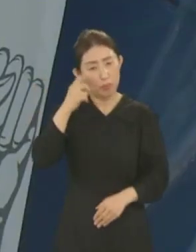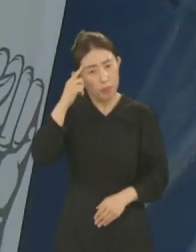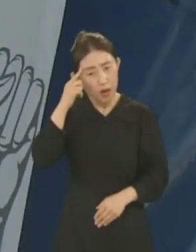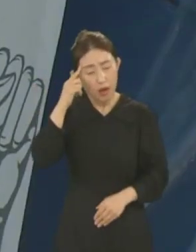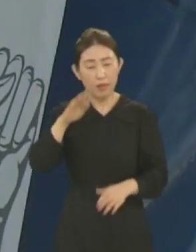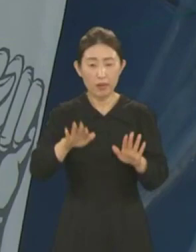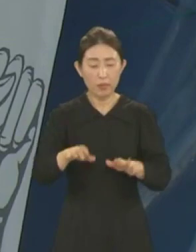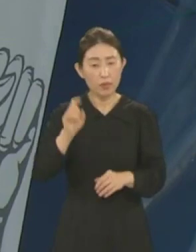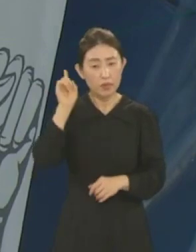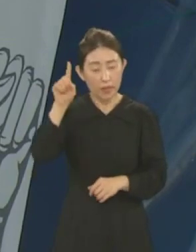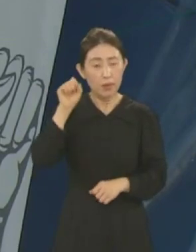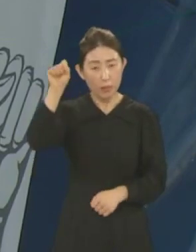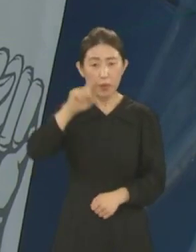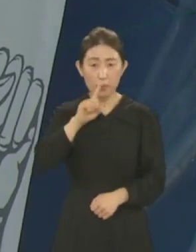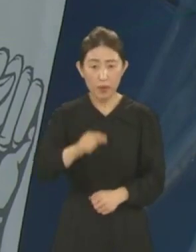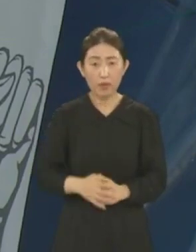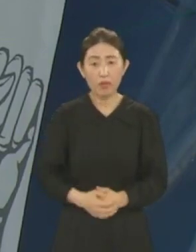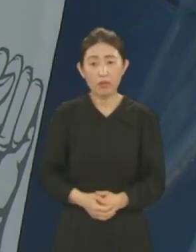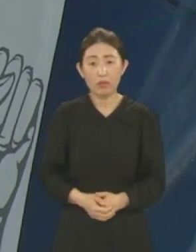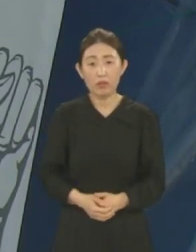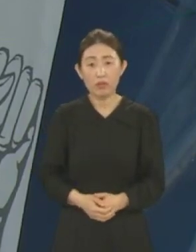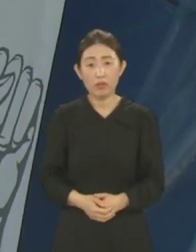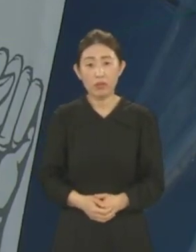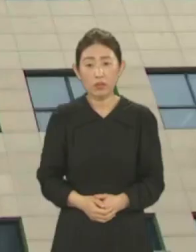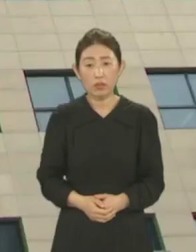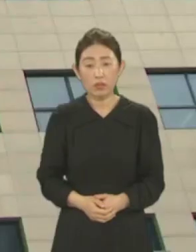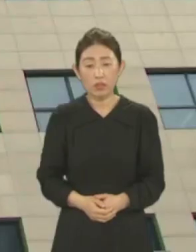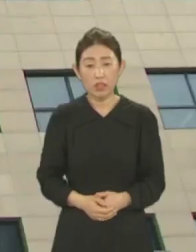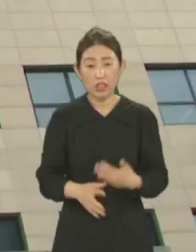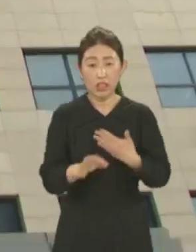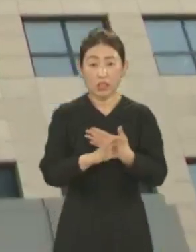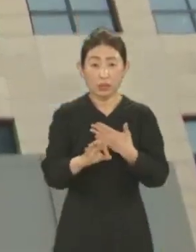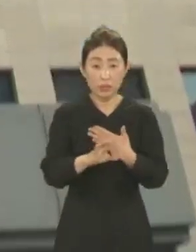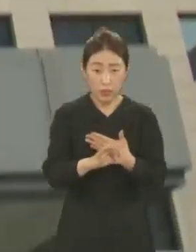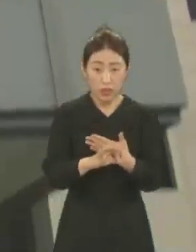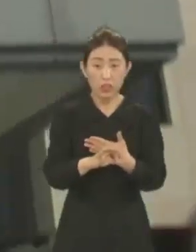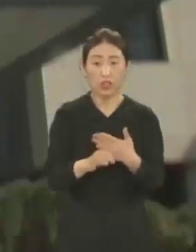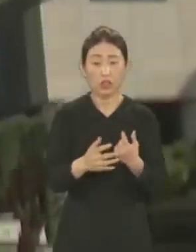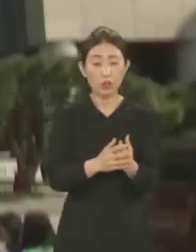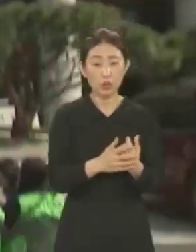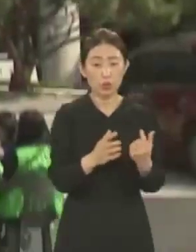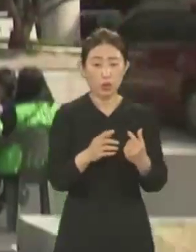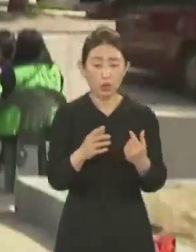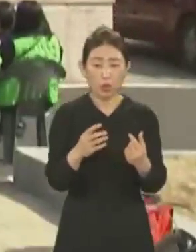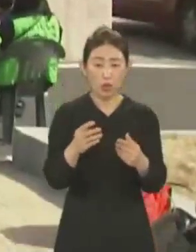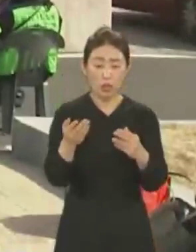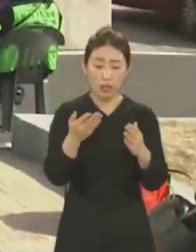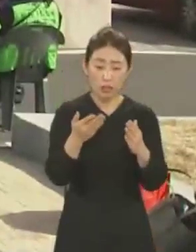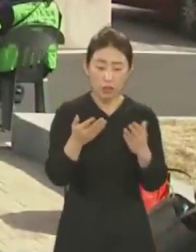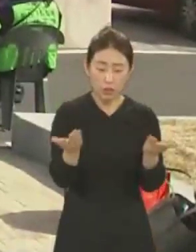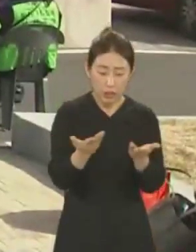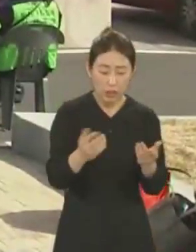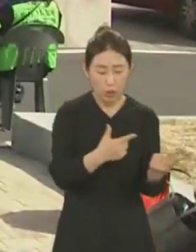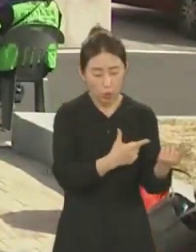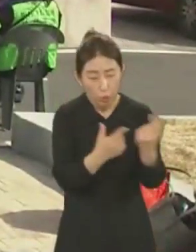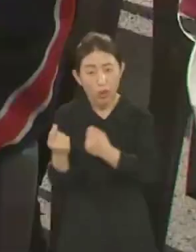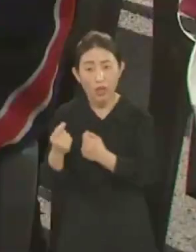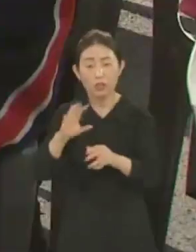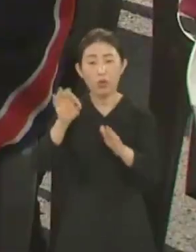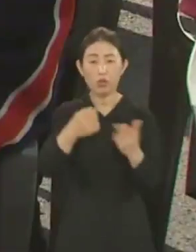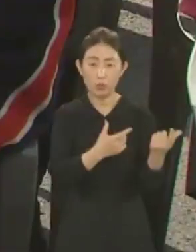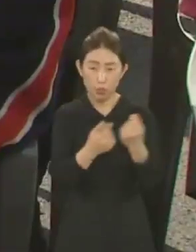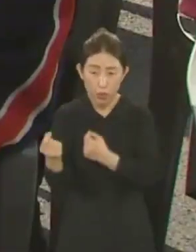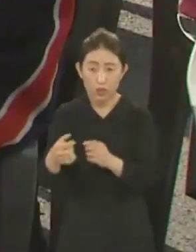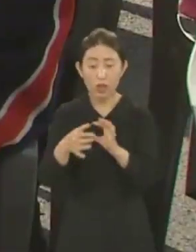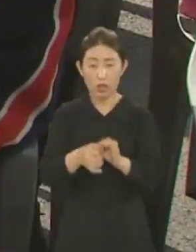없다며 파업 이유를 밝혔습니다 그러면서 비정규직 동일임금제 등 임금체계 개편을 위한